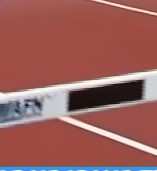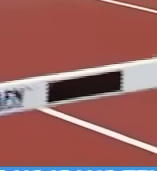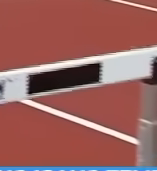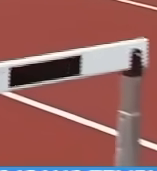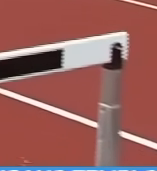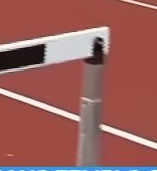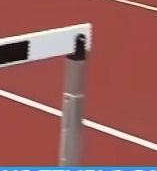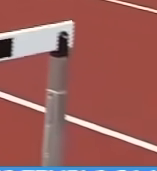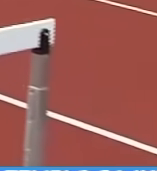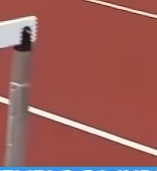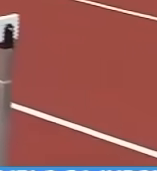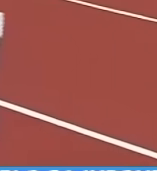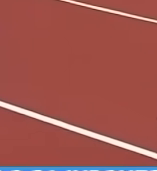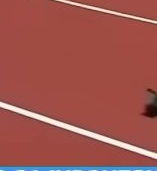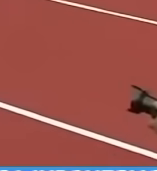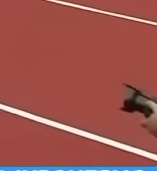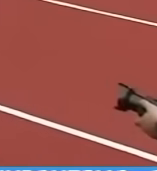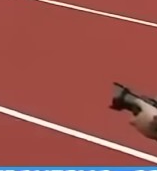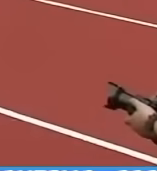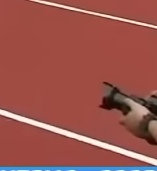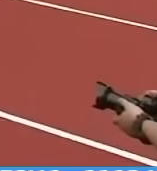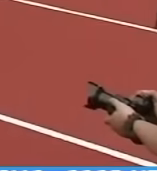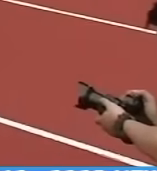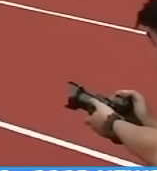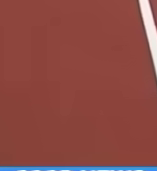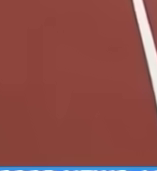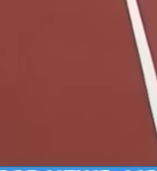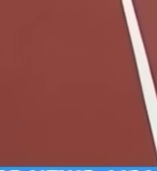kung saan nanalo siya ng bronze medal.